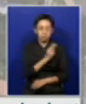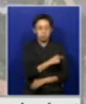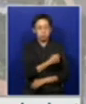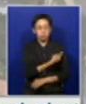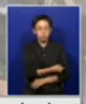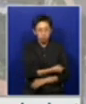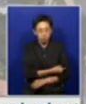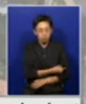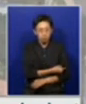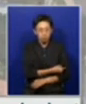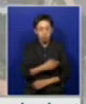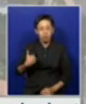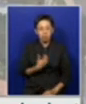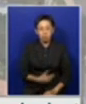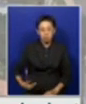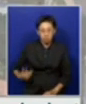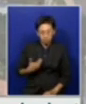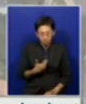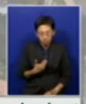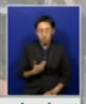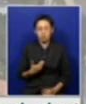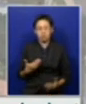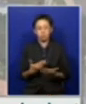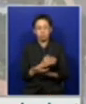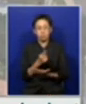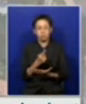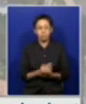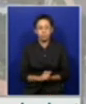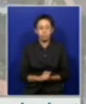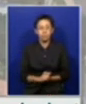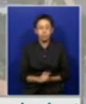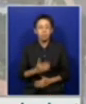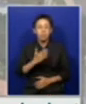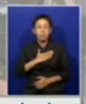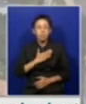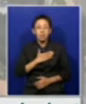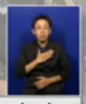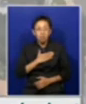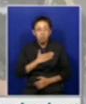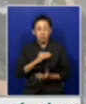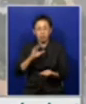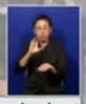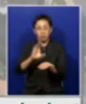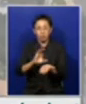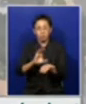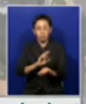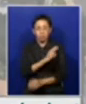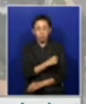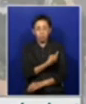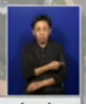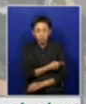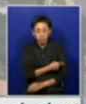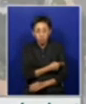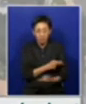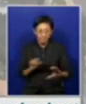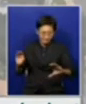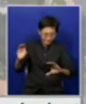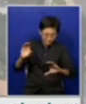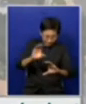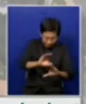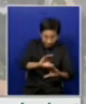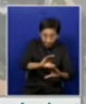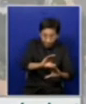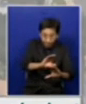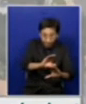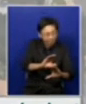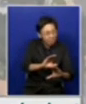าธารณสุขจะต้องเพิ่มขึ้นนะครับรวมทั้งเราจะเพิ่มงบสาธารณสุขอย่างเดียวไม่พอนะครับเราต้อง